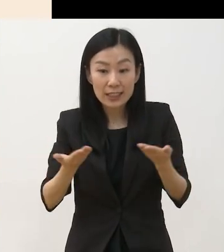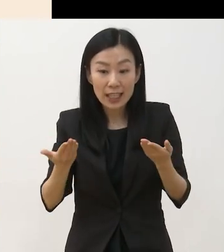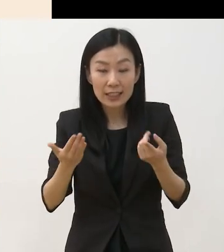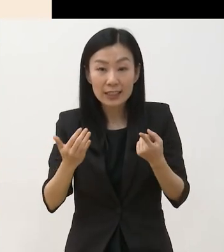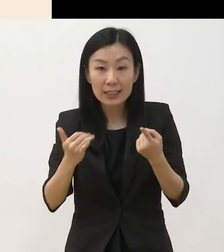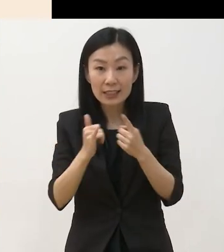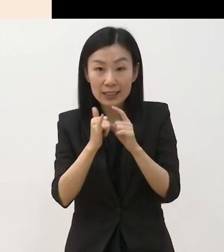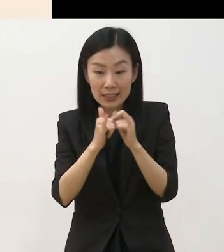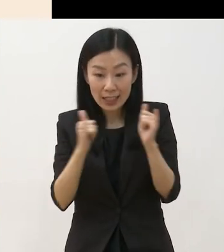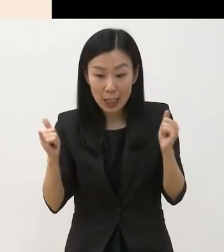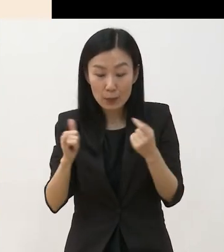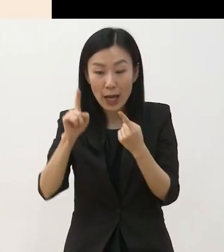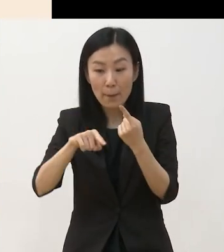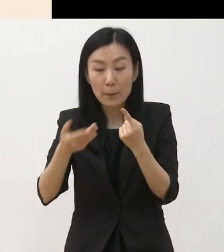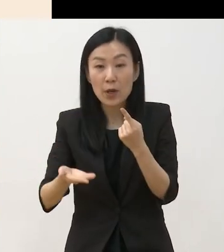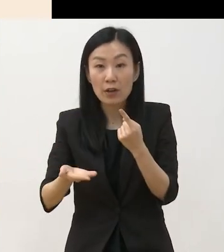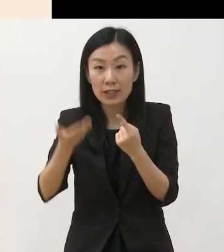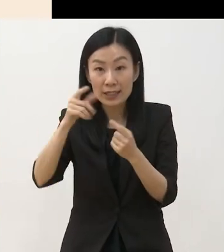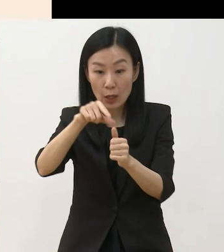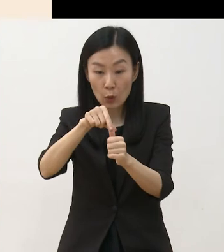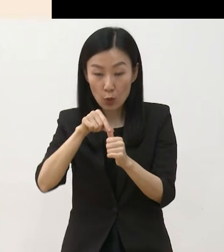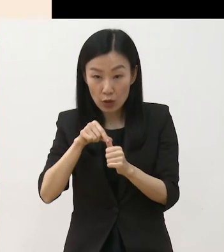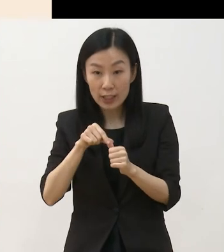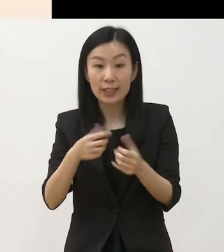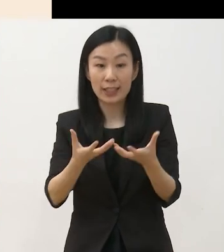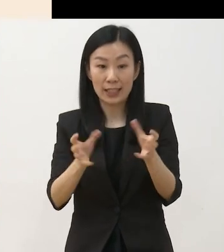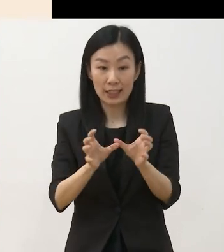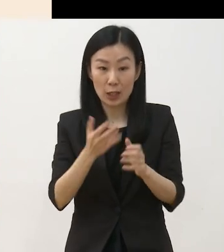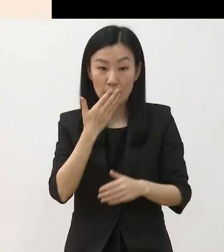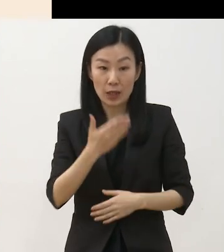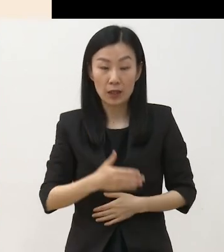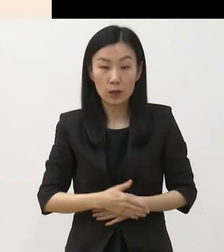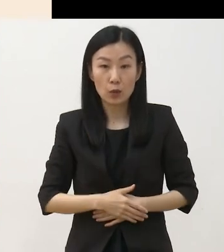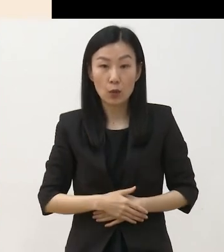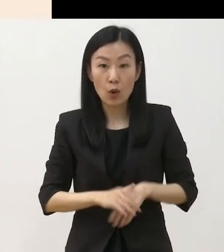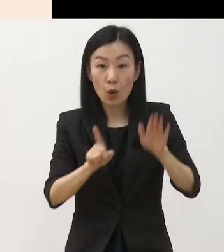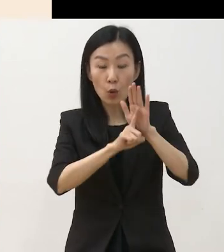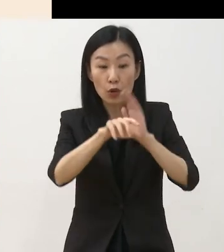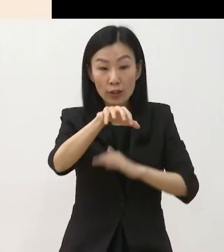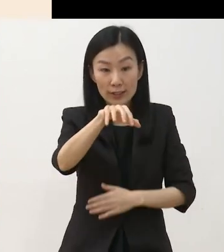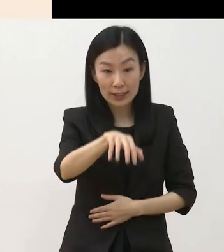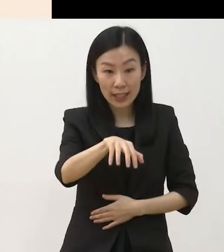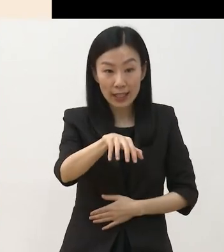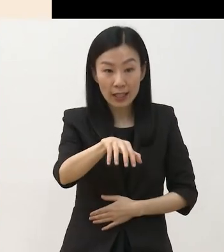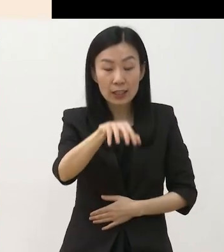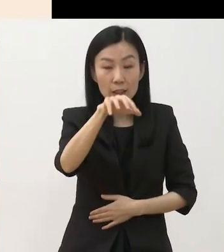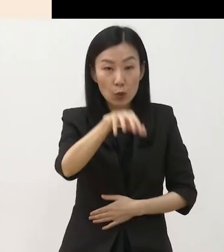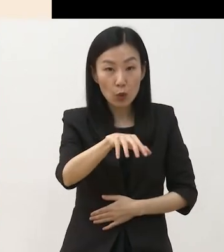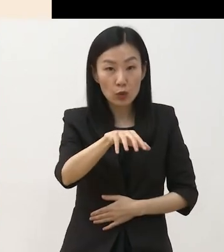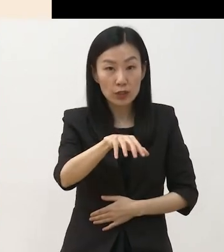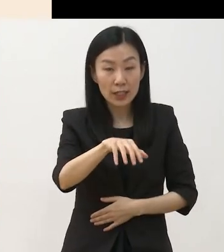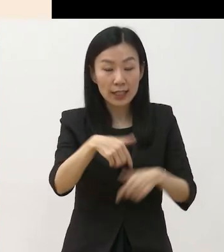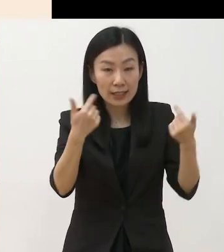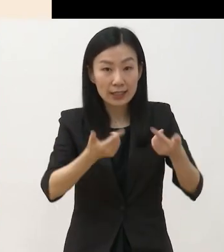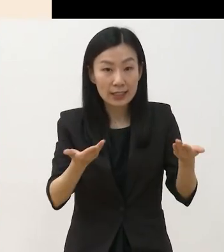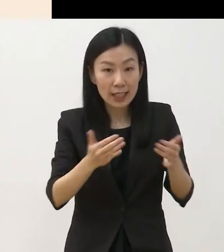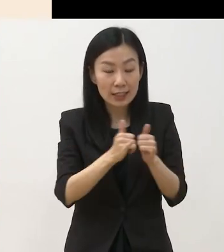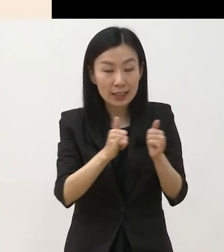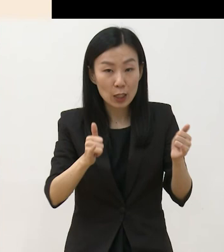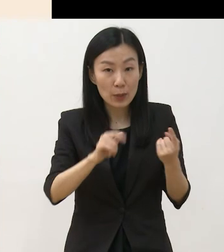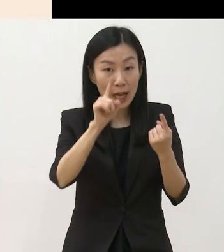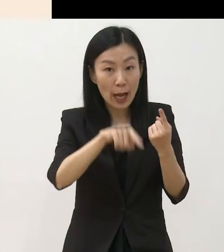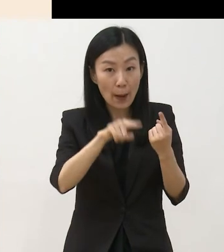단체여야 합니다. 그다음에 공연장입니다. 공연장으로 무대 기술 상근 직원을 1명 이상 고용하고 있는 단체에